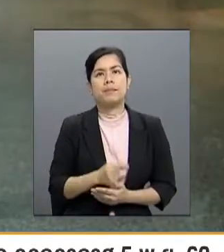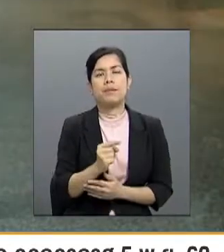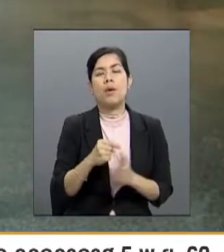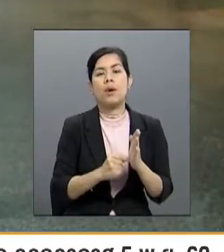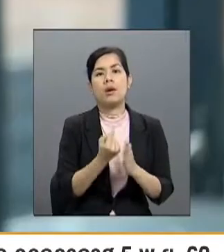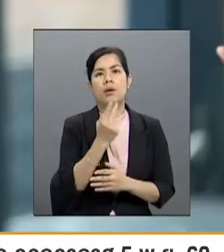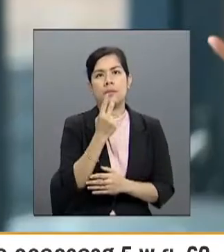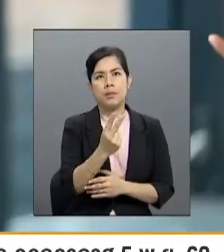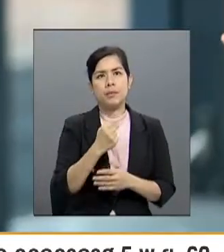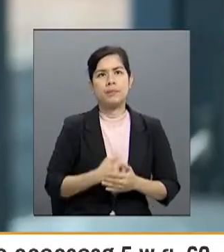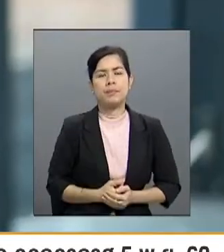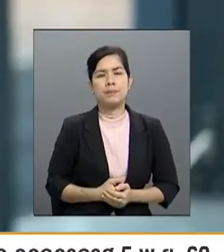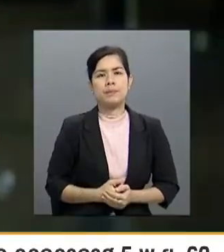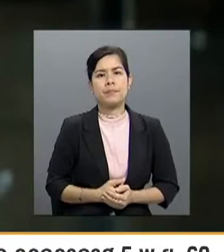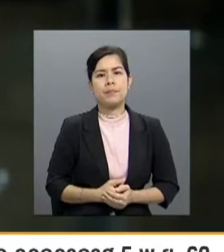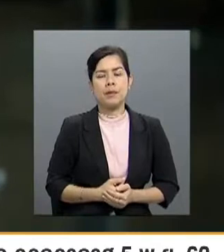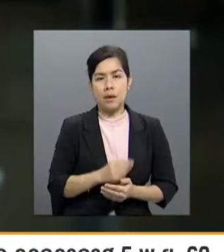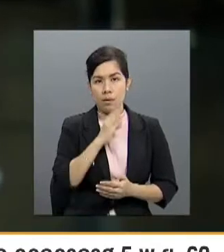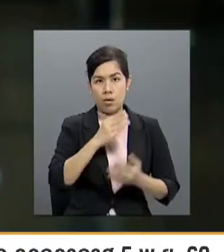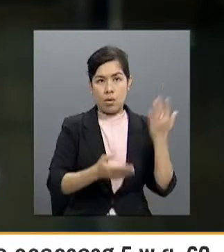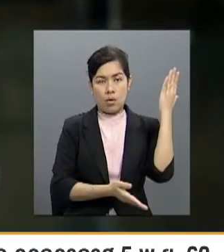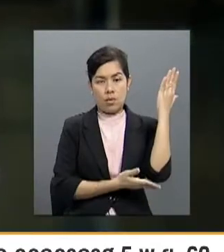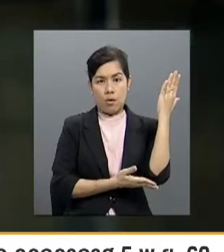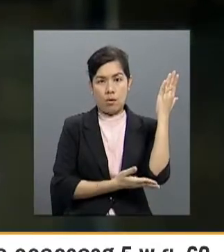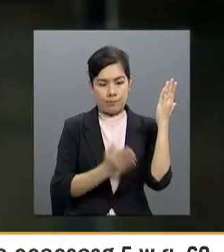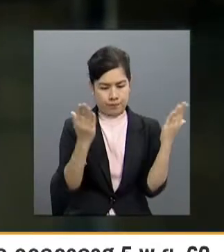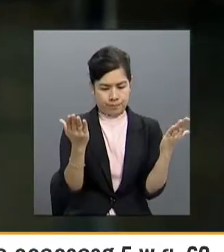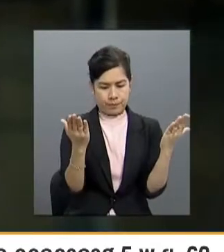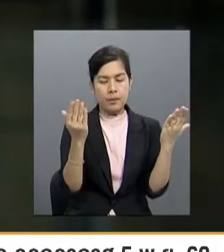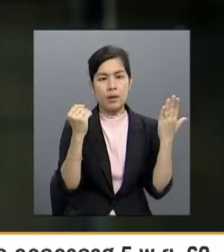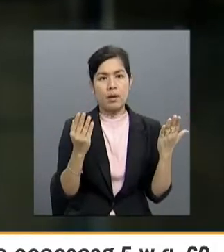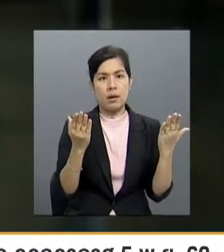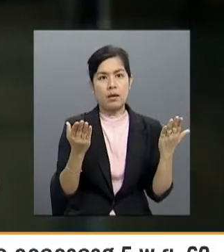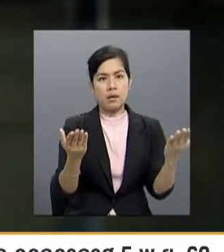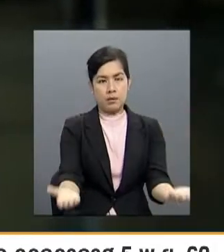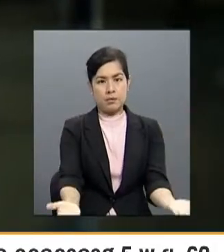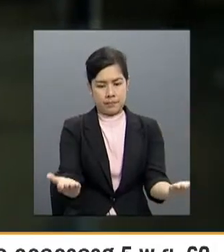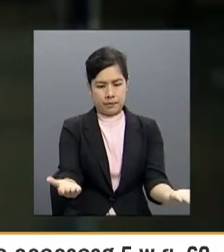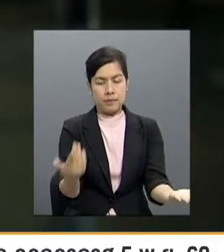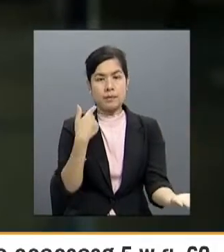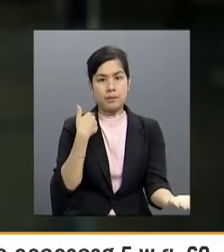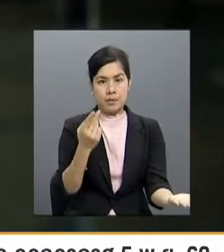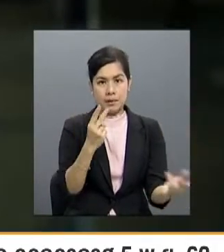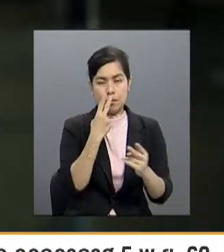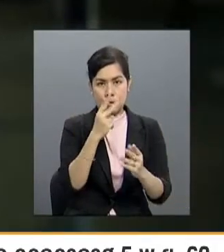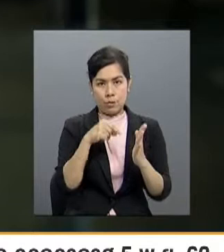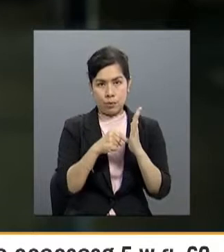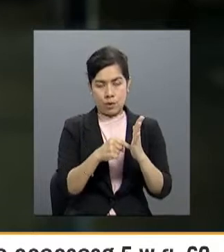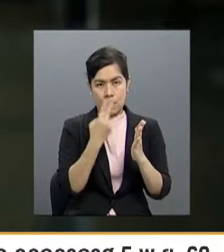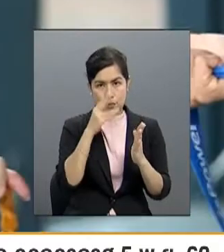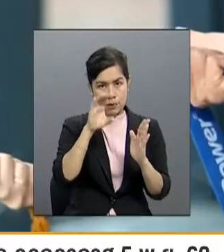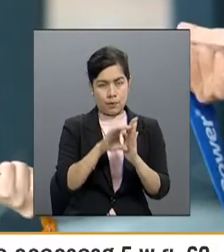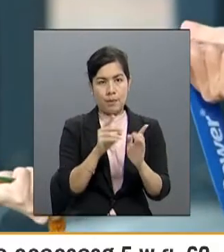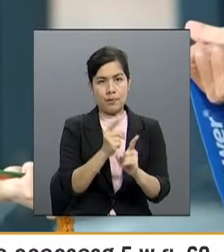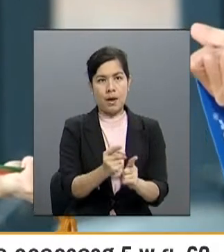จะเอ็กซ์ไซส์สะบักโดยการที่เราเอาศอกเนี่ยตั้งฉากแนบกับลำตัวเสร็จแล้วเนี่ยเราจับยางโดยให้นิ้วโป้งเนี่ยชี้ออกด้านน